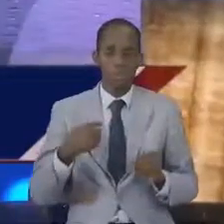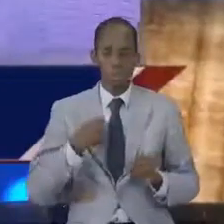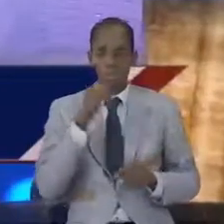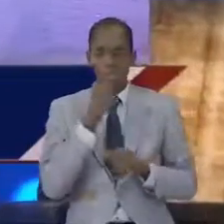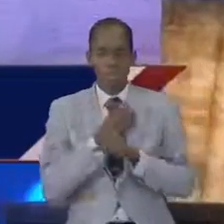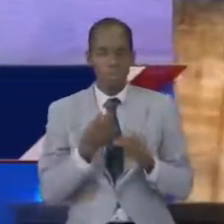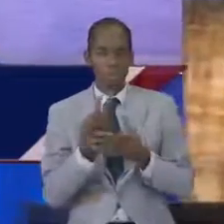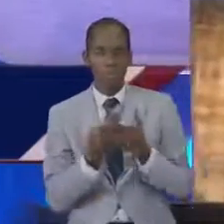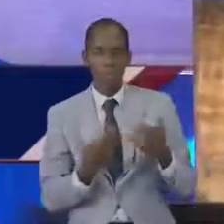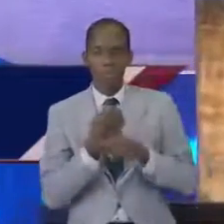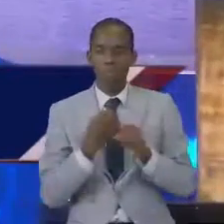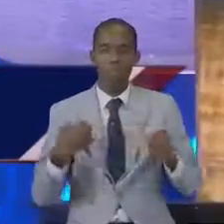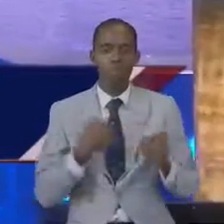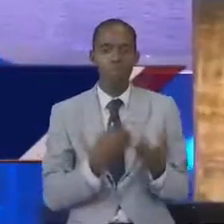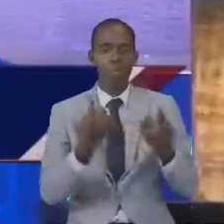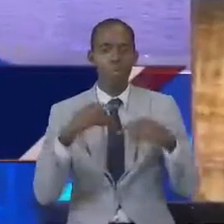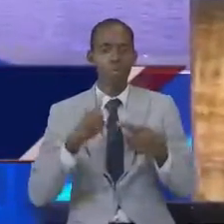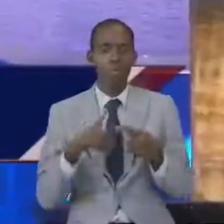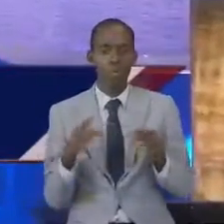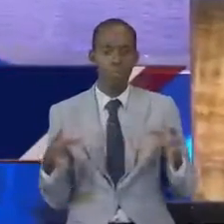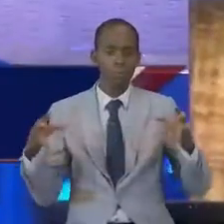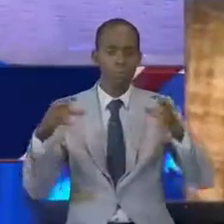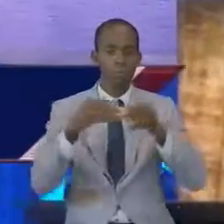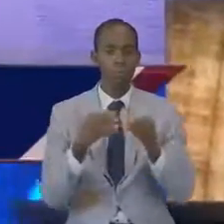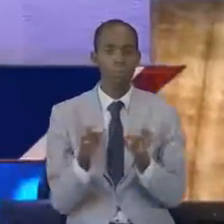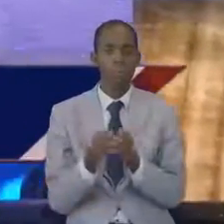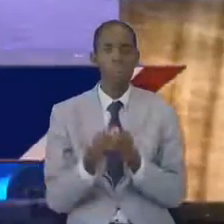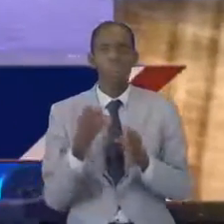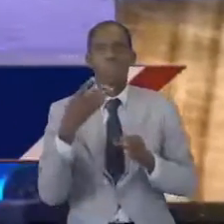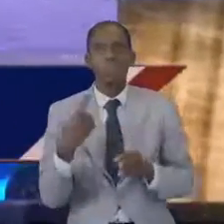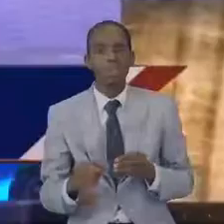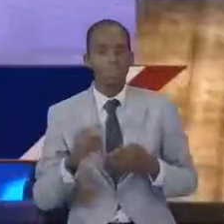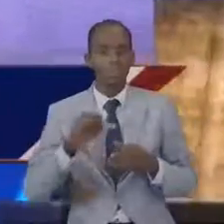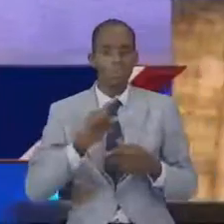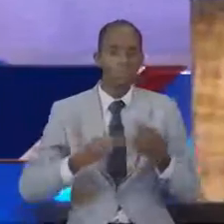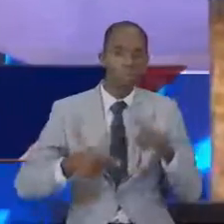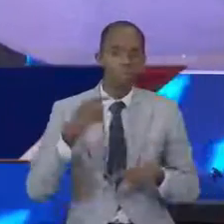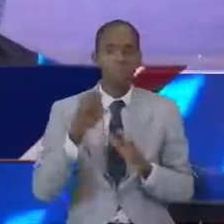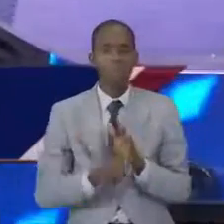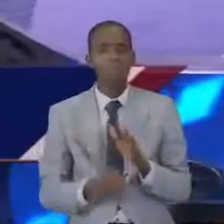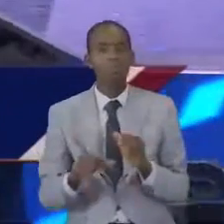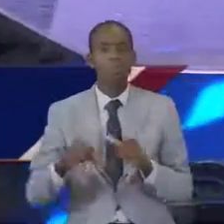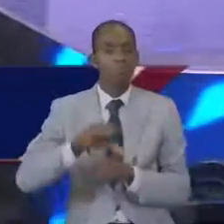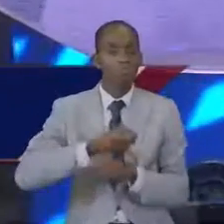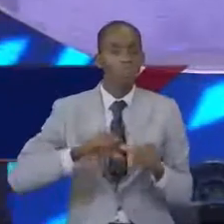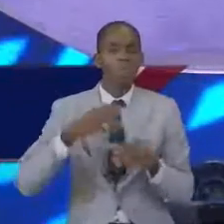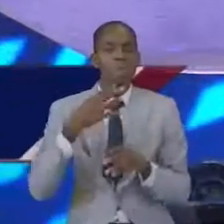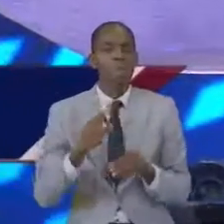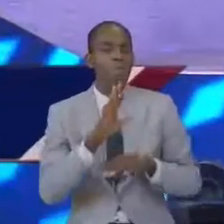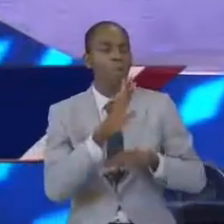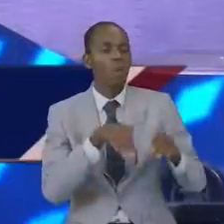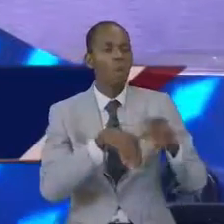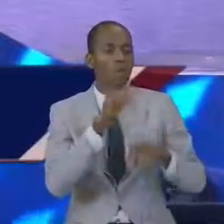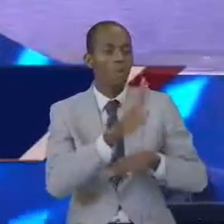et nous venons dans l'assemblée nous venons à l'église dans la communion dans la communion des appels